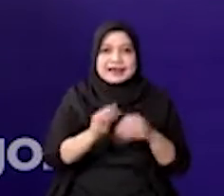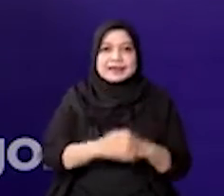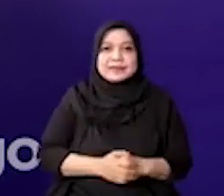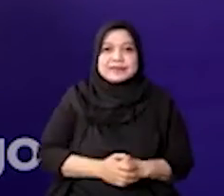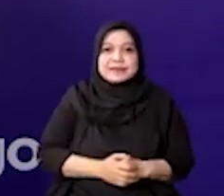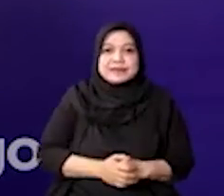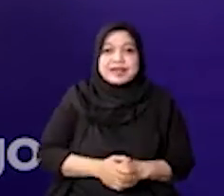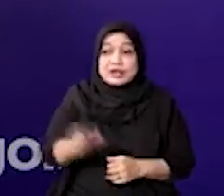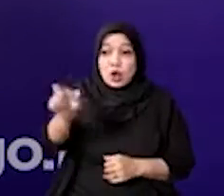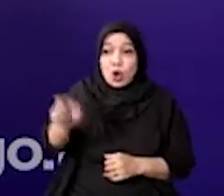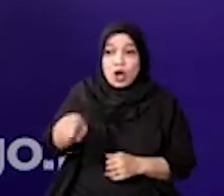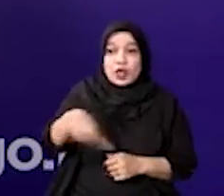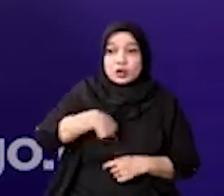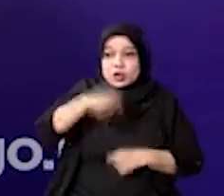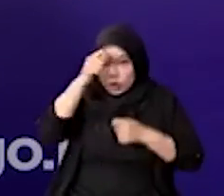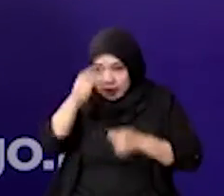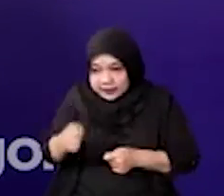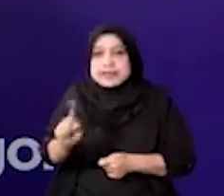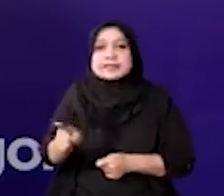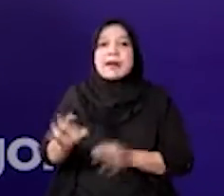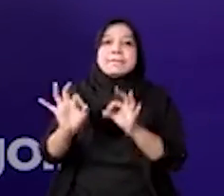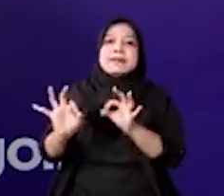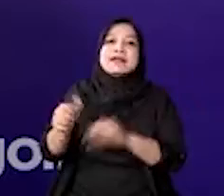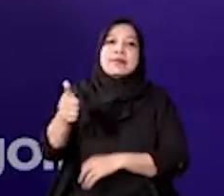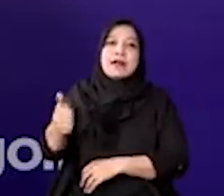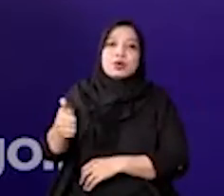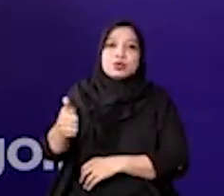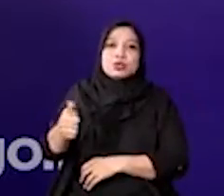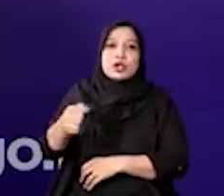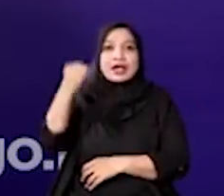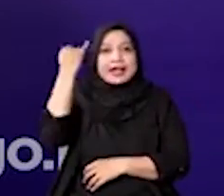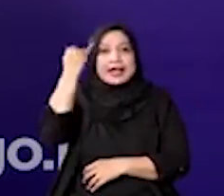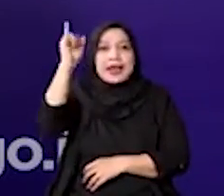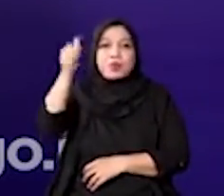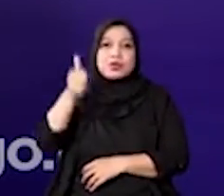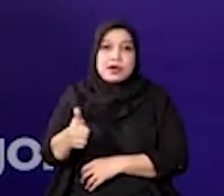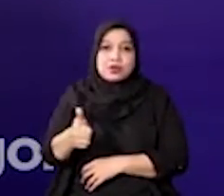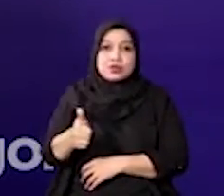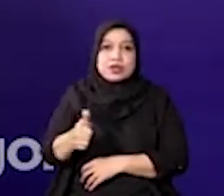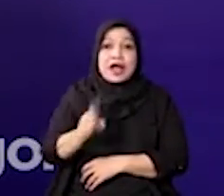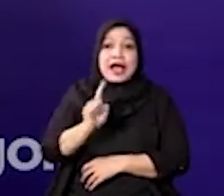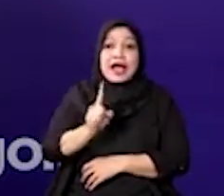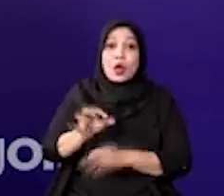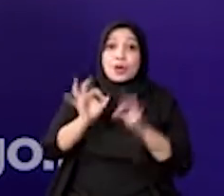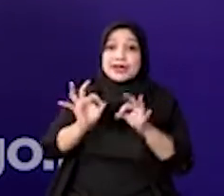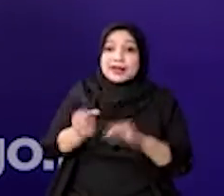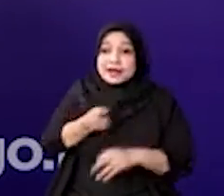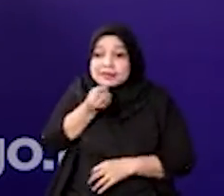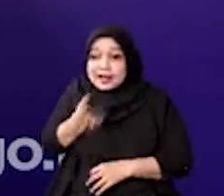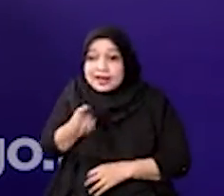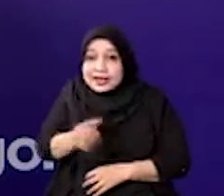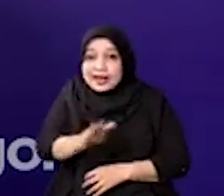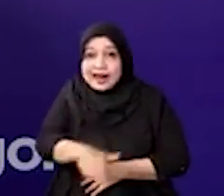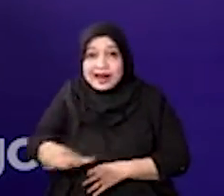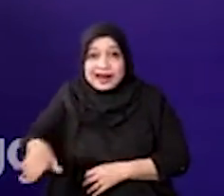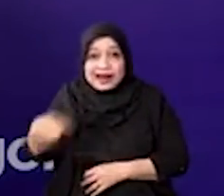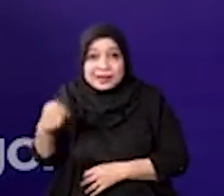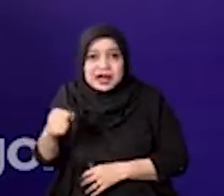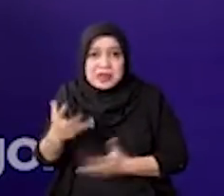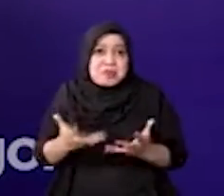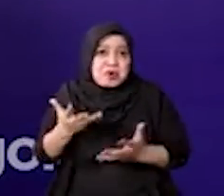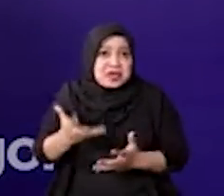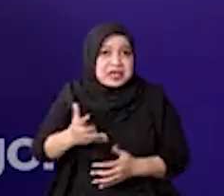ilmunya orang dihargai karena ilmunya kalau sudah pendidikan ini tidak bisa diajarkan ke anak-anak kita